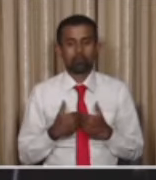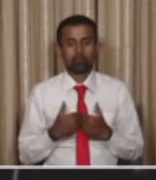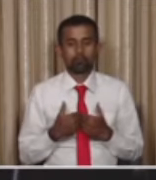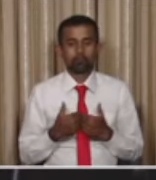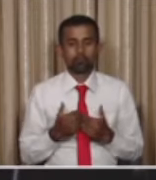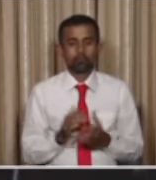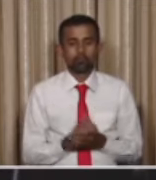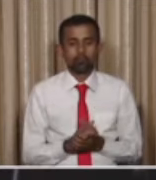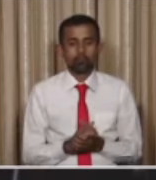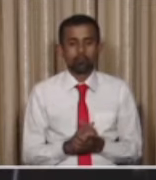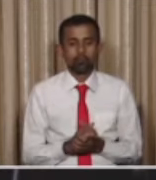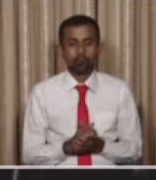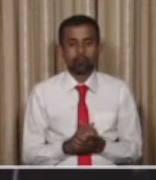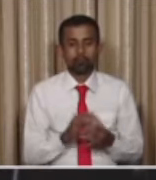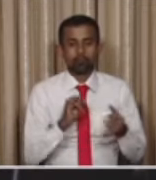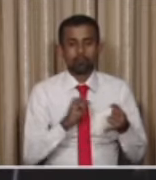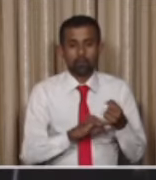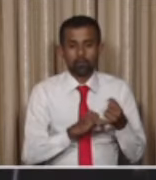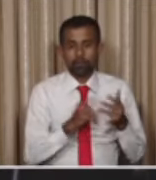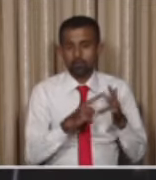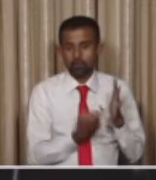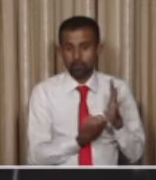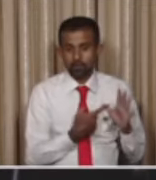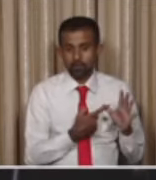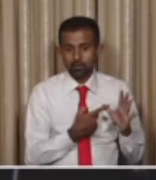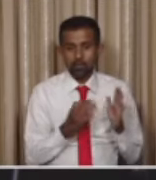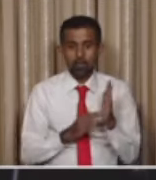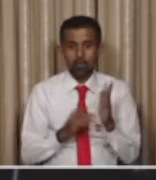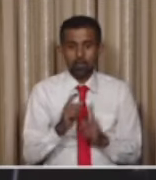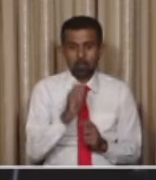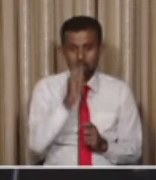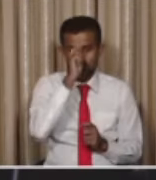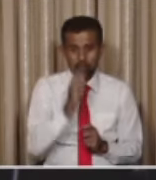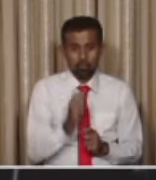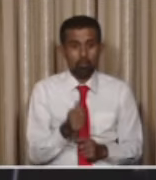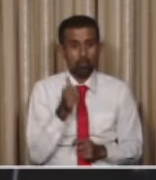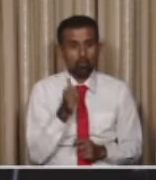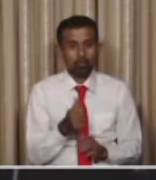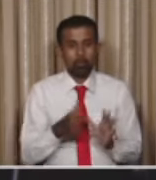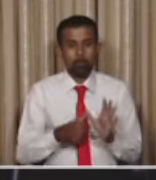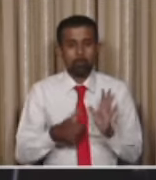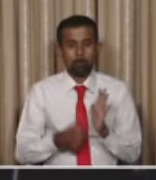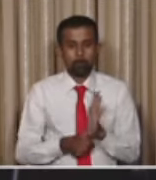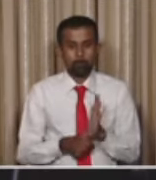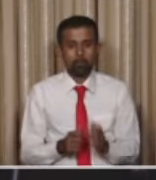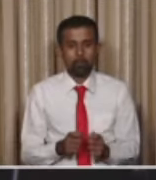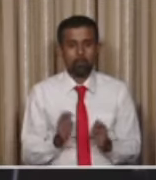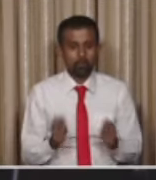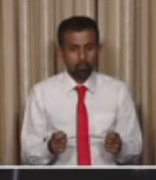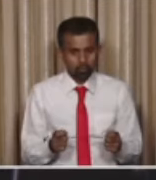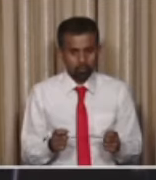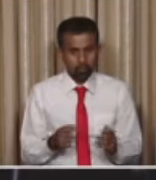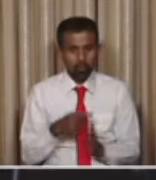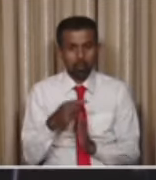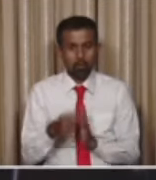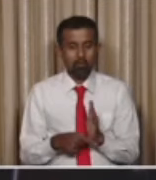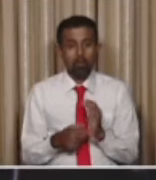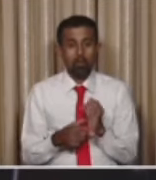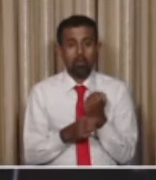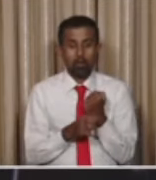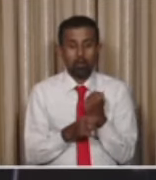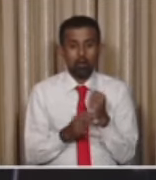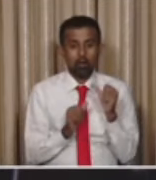හිතන්නේ ගරු සිසිර ජයකොඩි අපේ රාජ්‍ය ඇමතිතුමා ඉතාම හොඳ පණතක් තමයි අද මෙතනට ගේන්නේ මේ දේශීය ඖෂධ